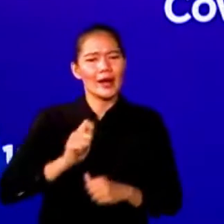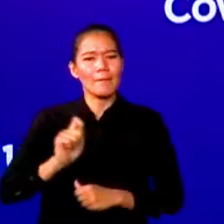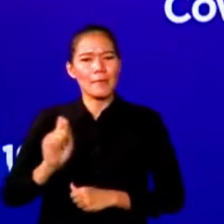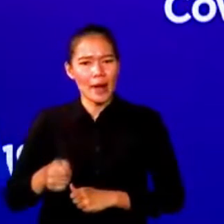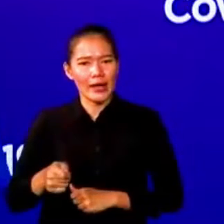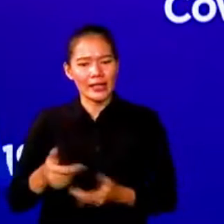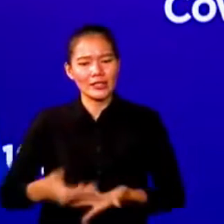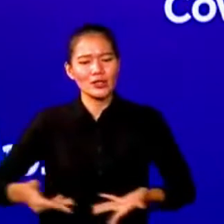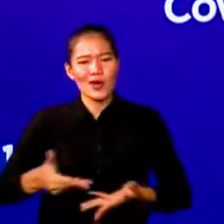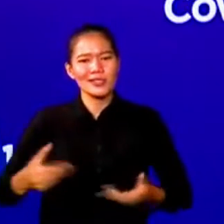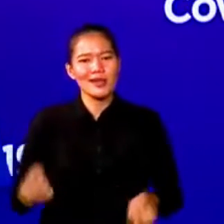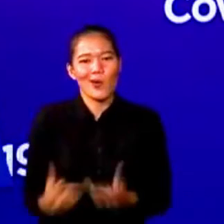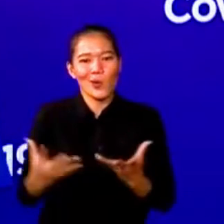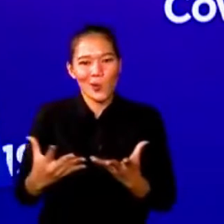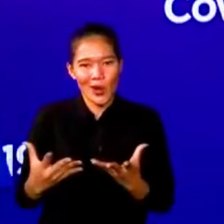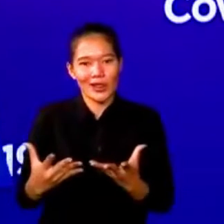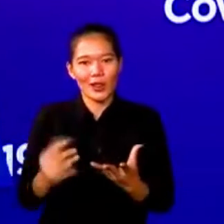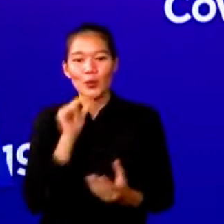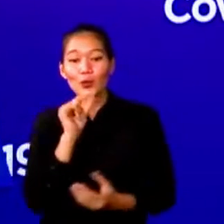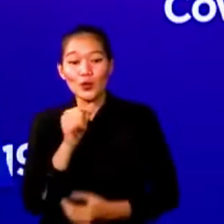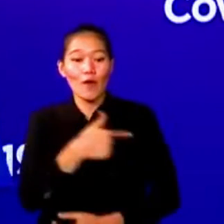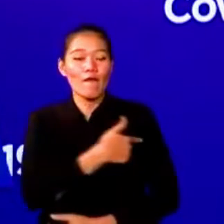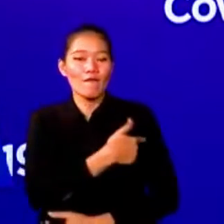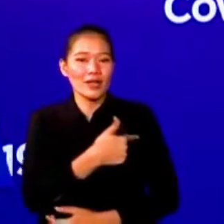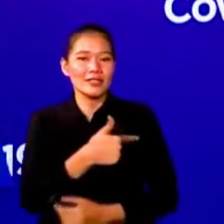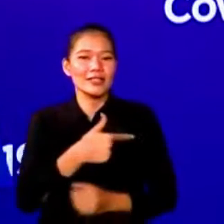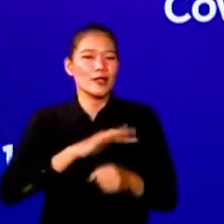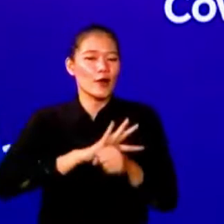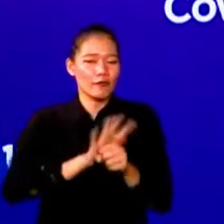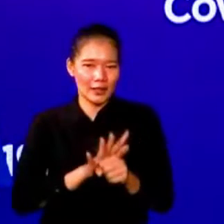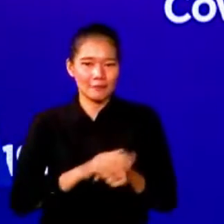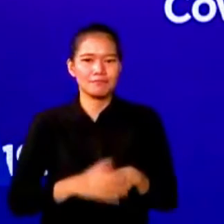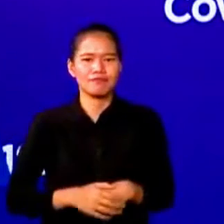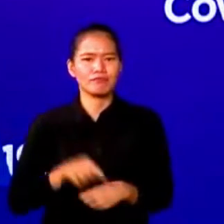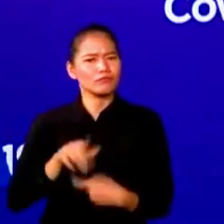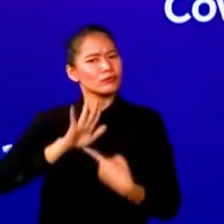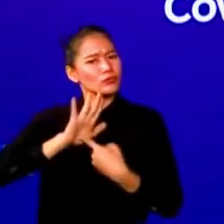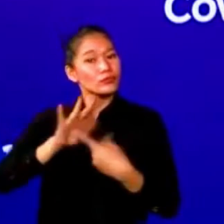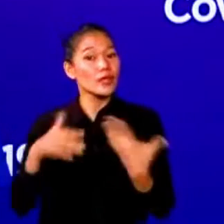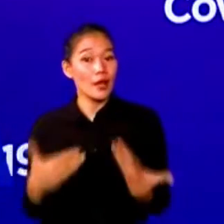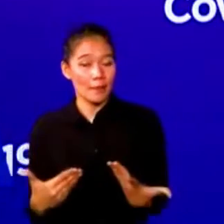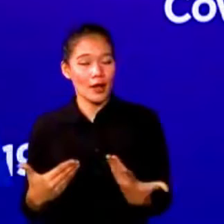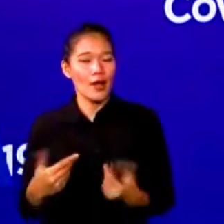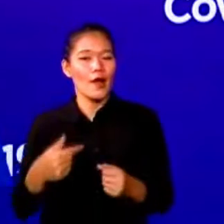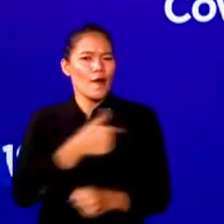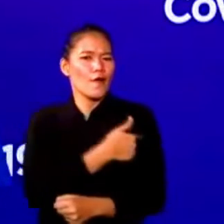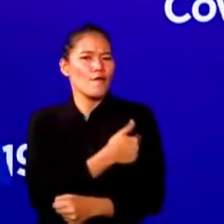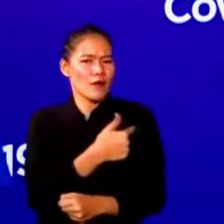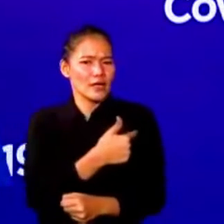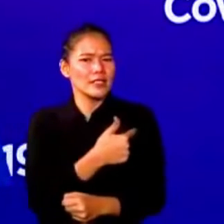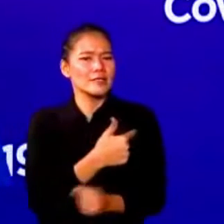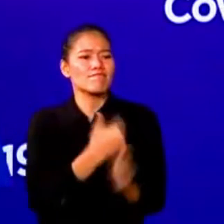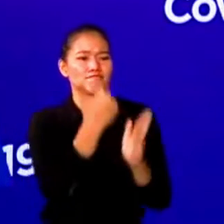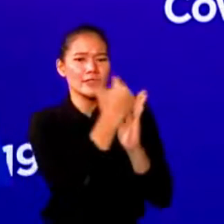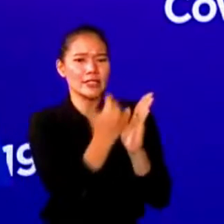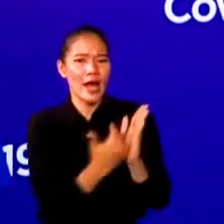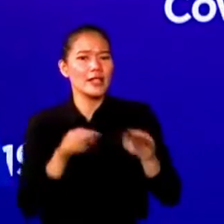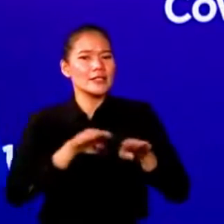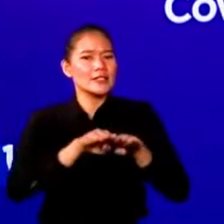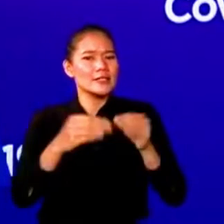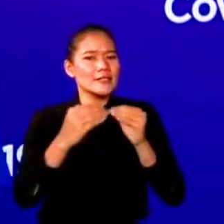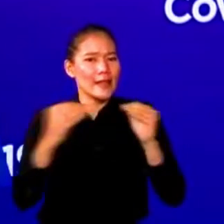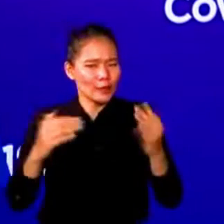enam kondisi kedaruratan untuk vaksin komplit 19 hal ini menunjukkan bahwa vaksin telah memenuhi